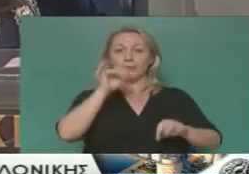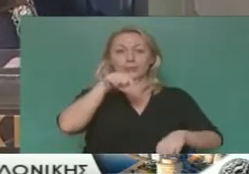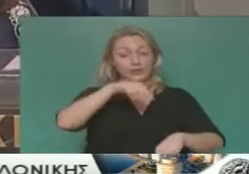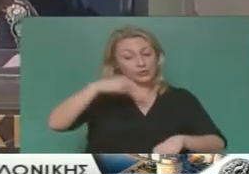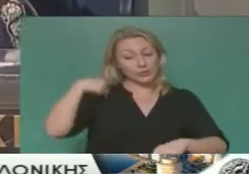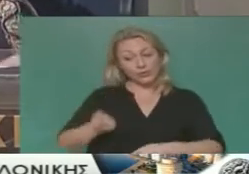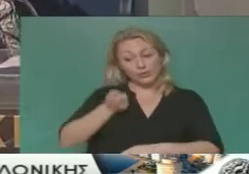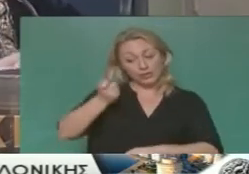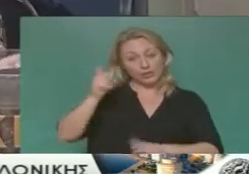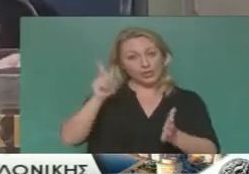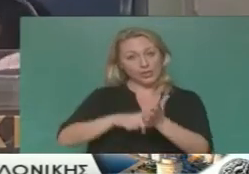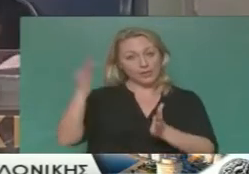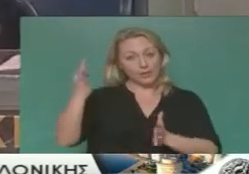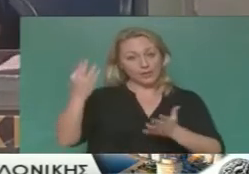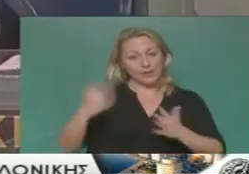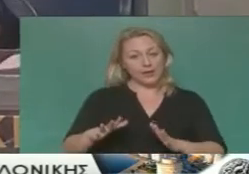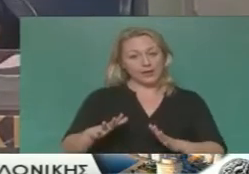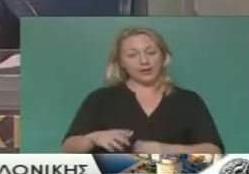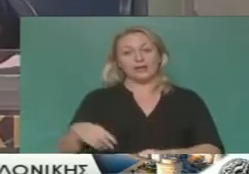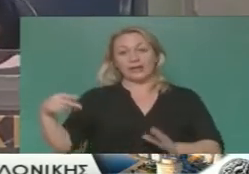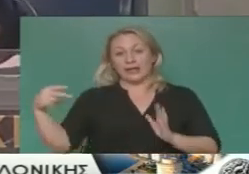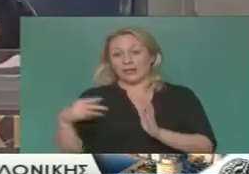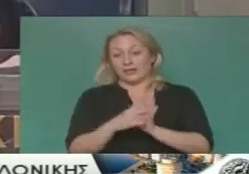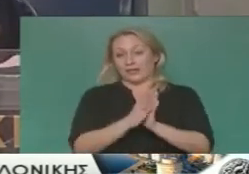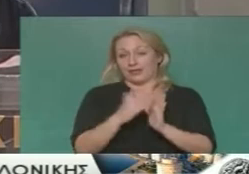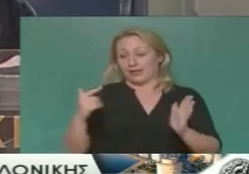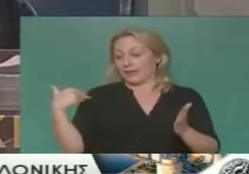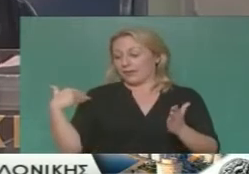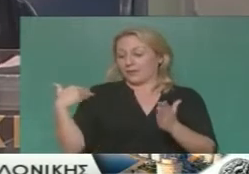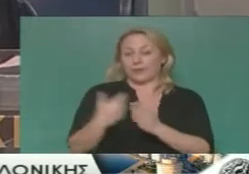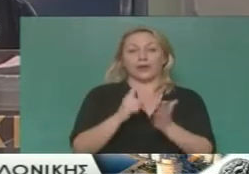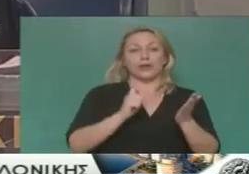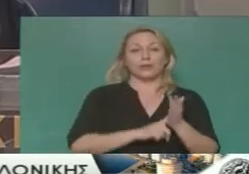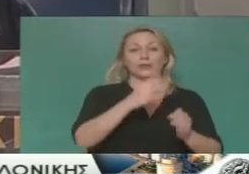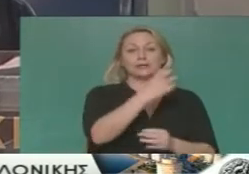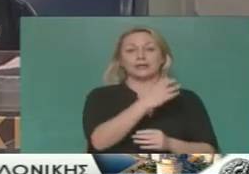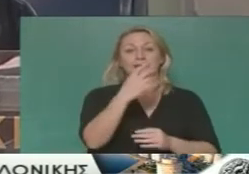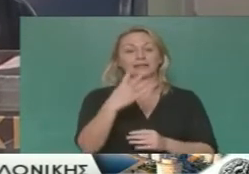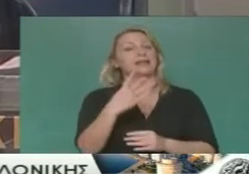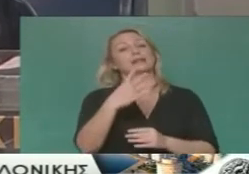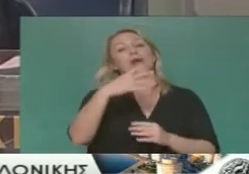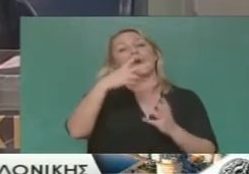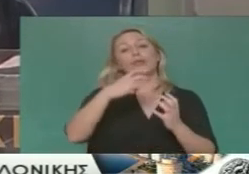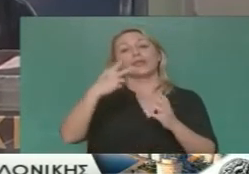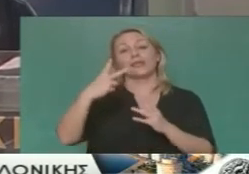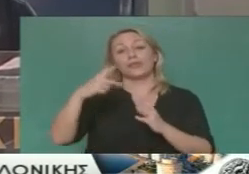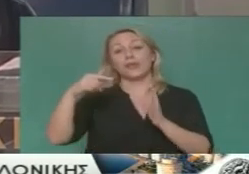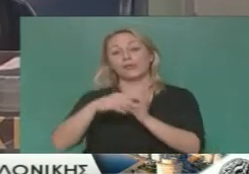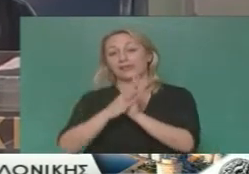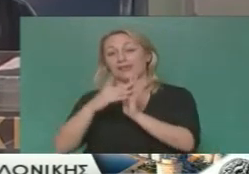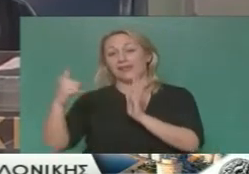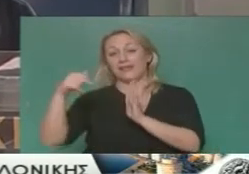δημόσιο, νομοταγών πολιτών. Μέχρι το 2017, που με το νόμο 44-82-17, που αποτελεί παγκόσμια